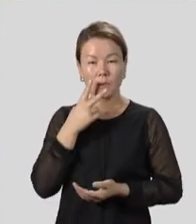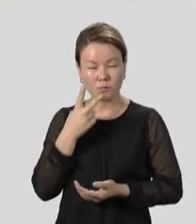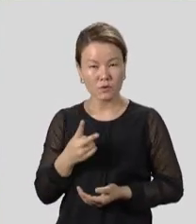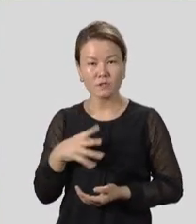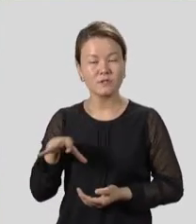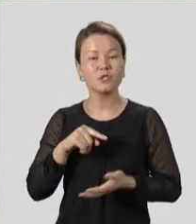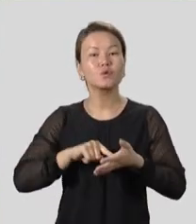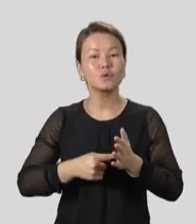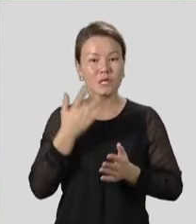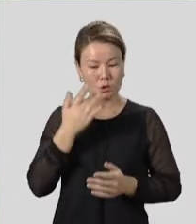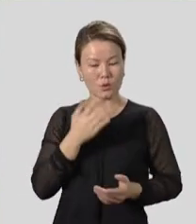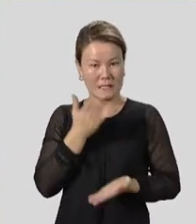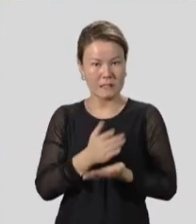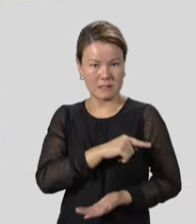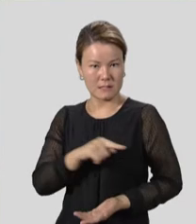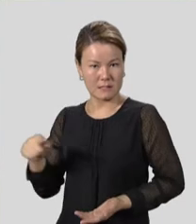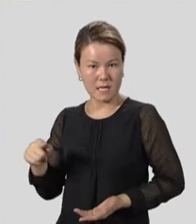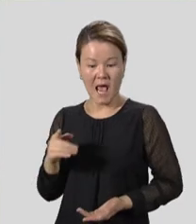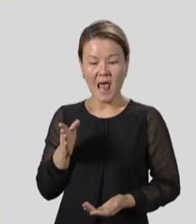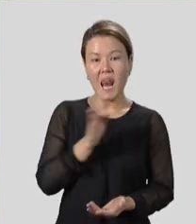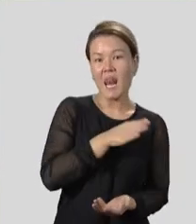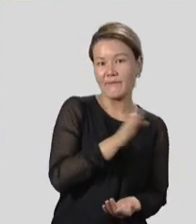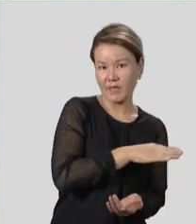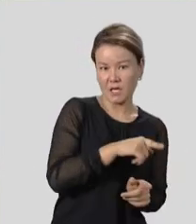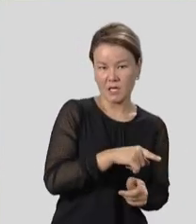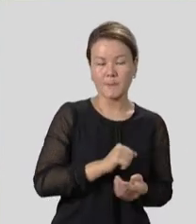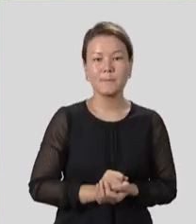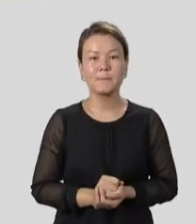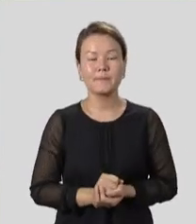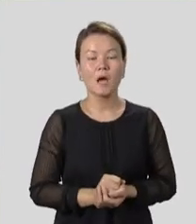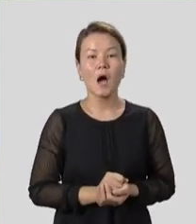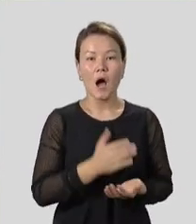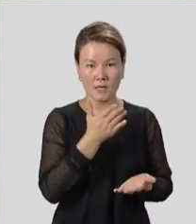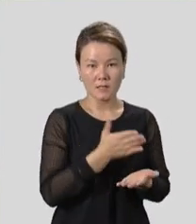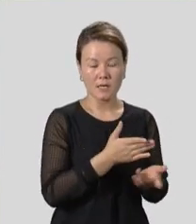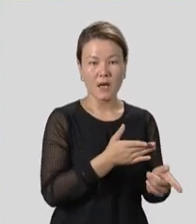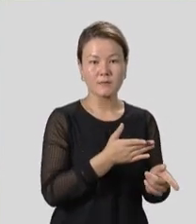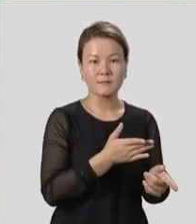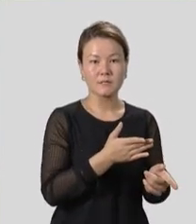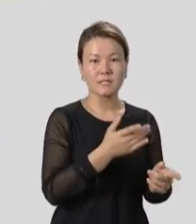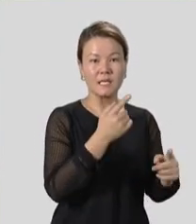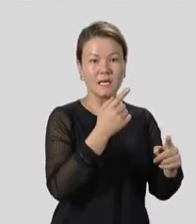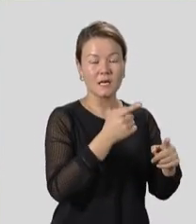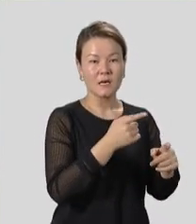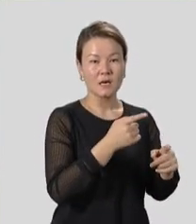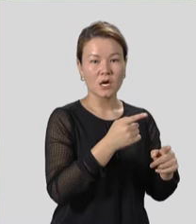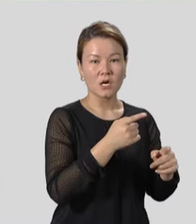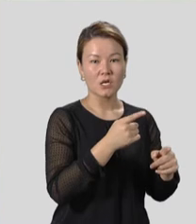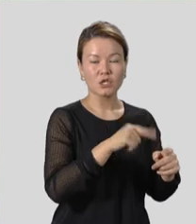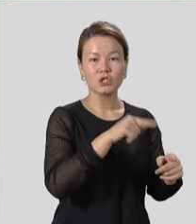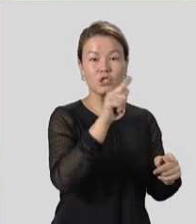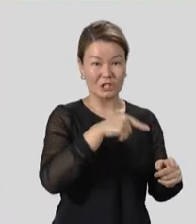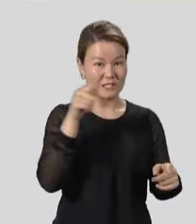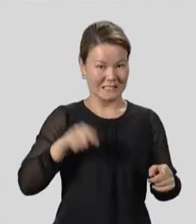которые лежат на прямой левее точки А. Отметим соответствующую часть координатной прямой